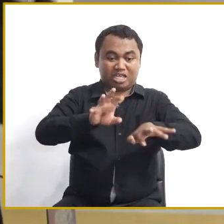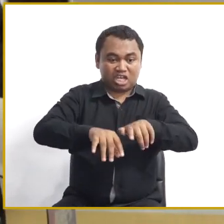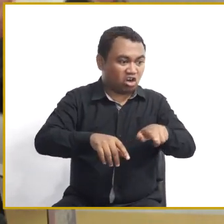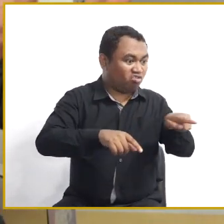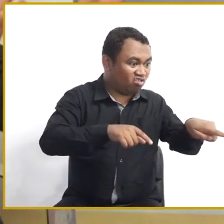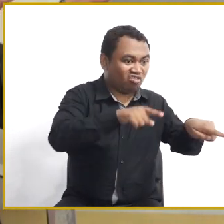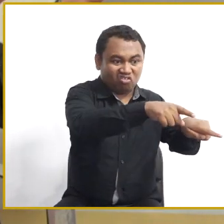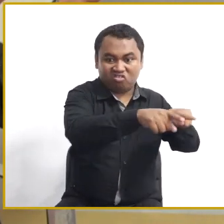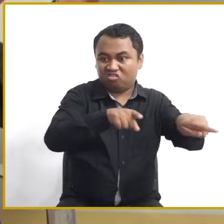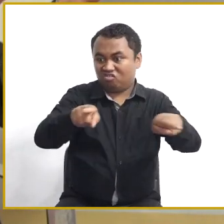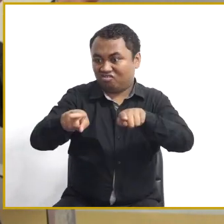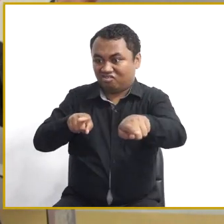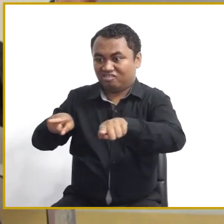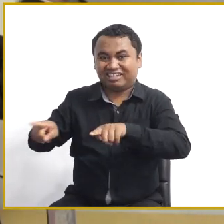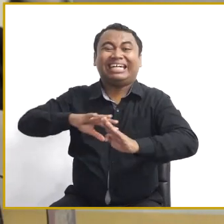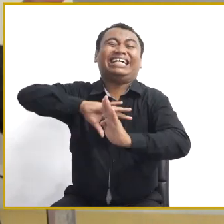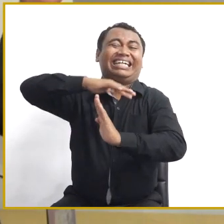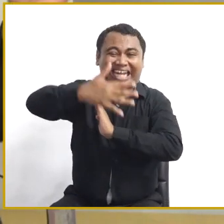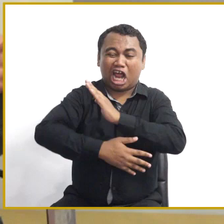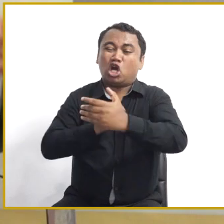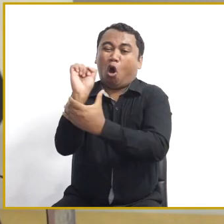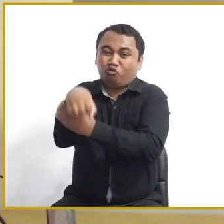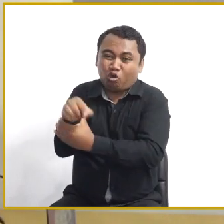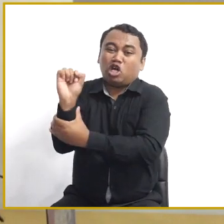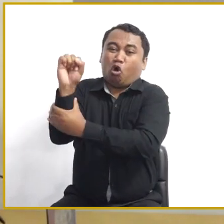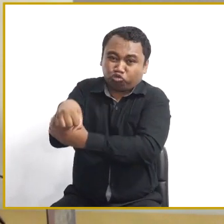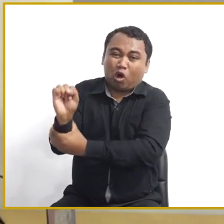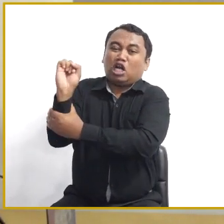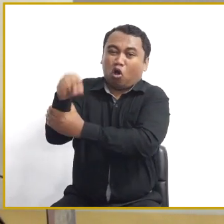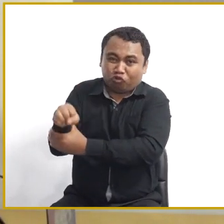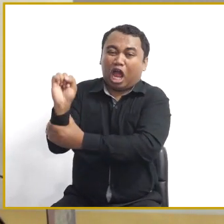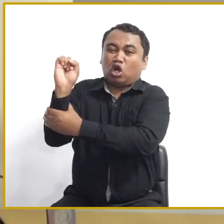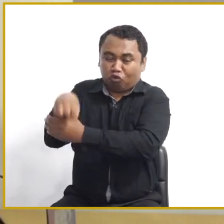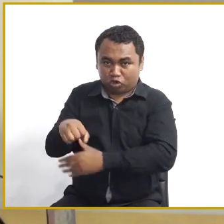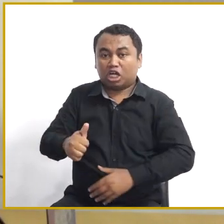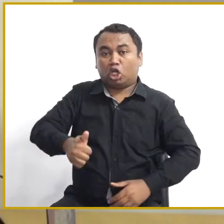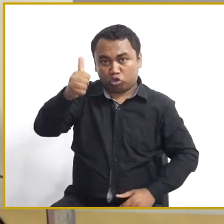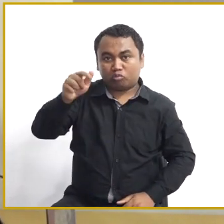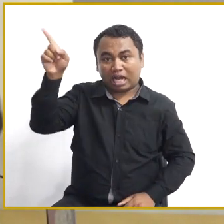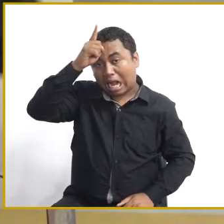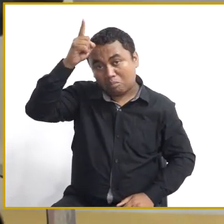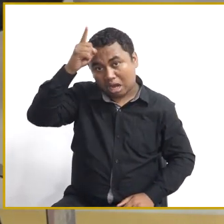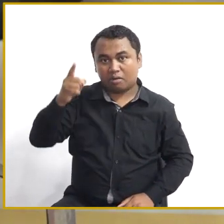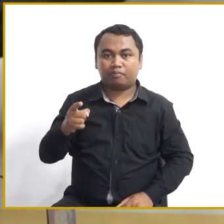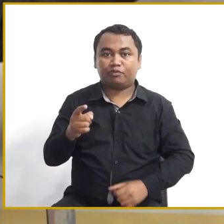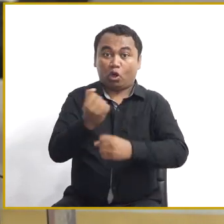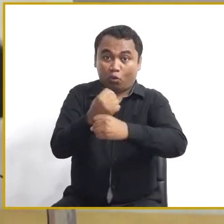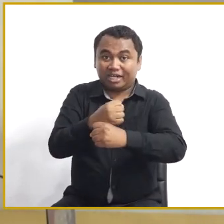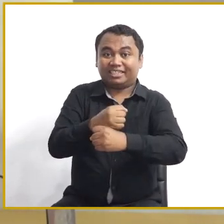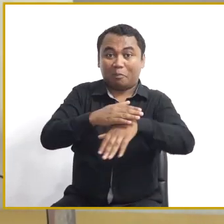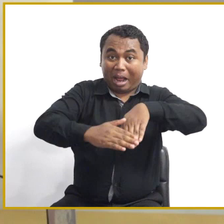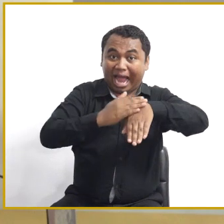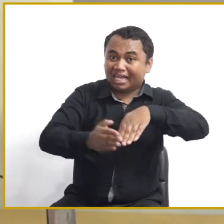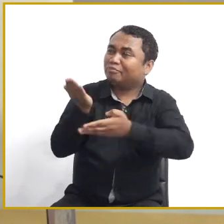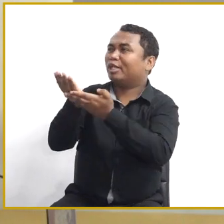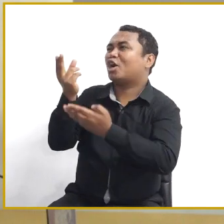de norinasany zavatra tany any am'le vola nomeny atsika fa tsy maintsy kaie avy any aminy a